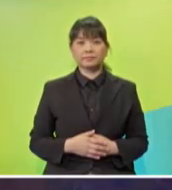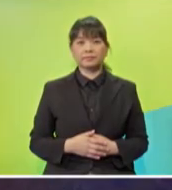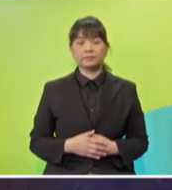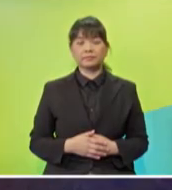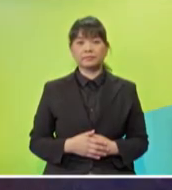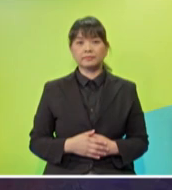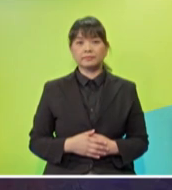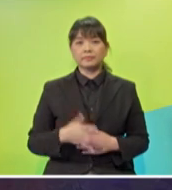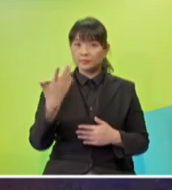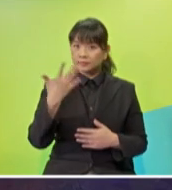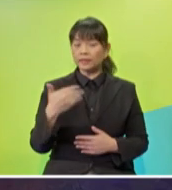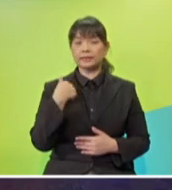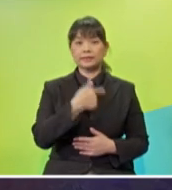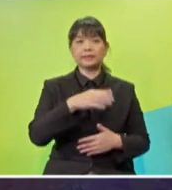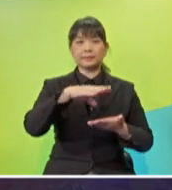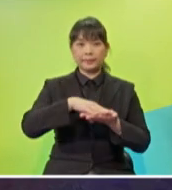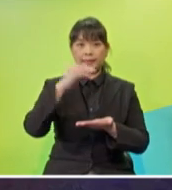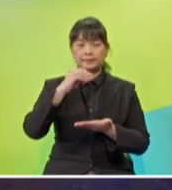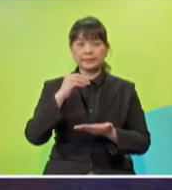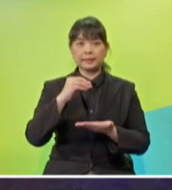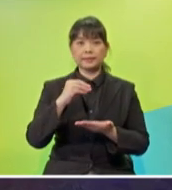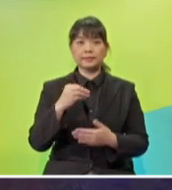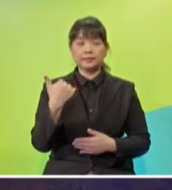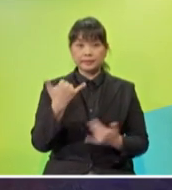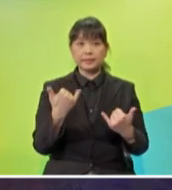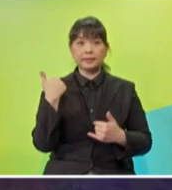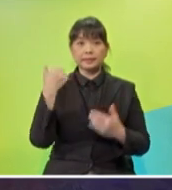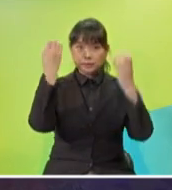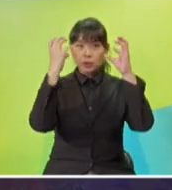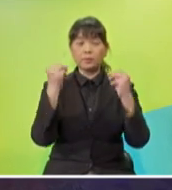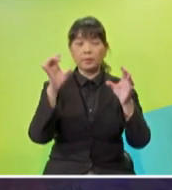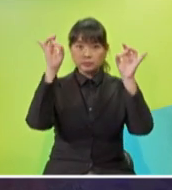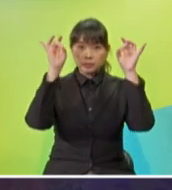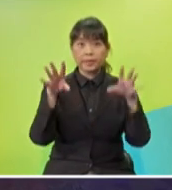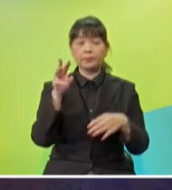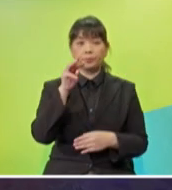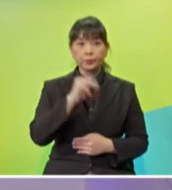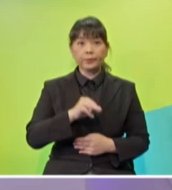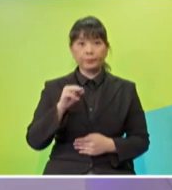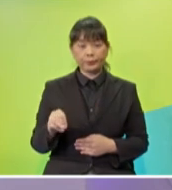setelah kita belajar messina Kita uji murid-murid ah